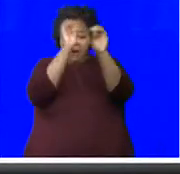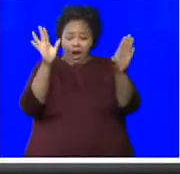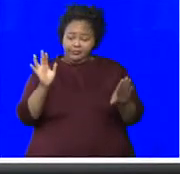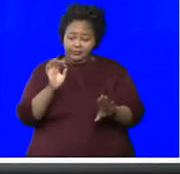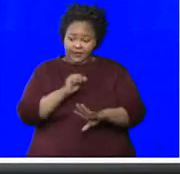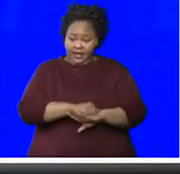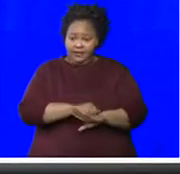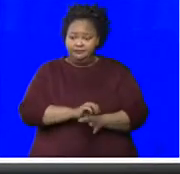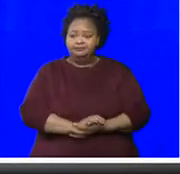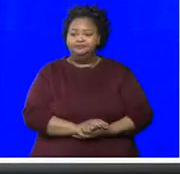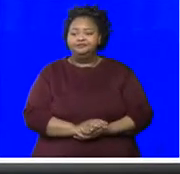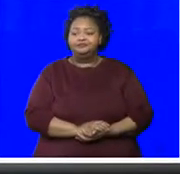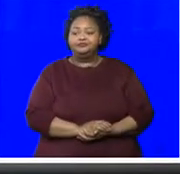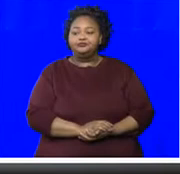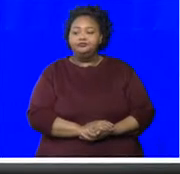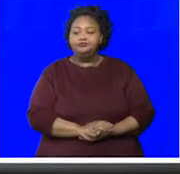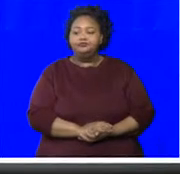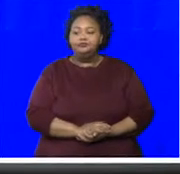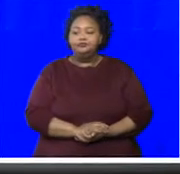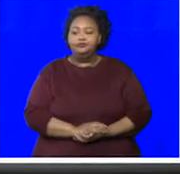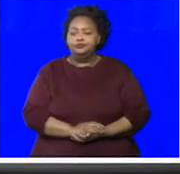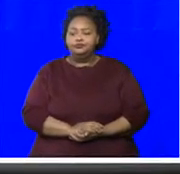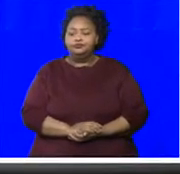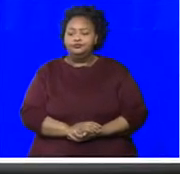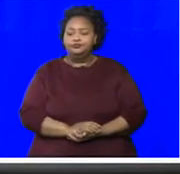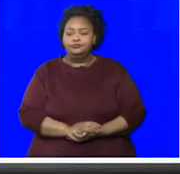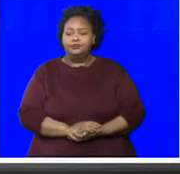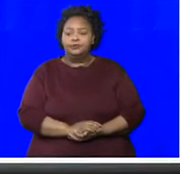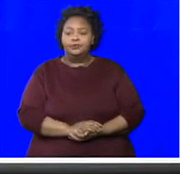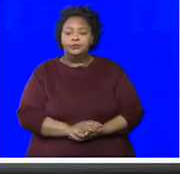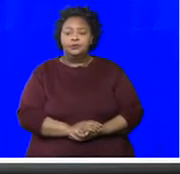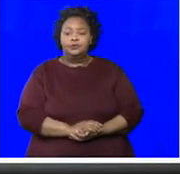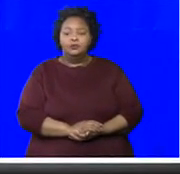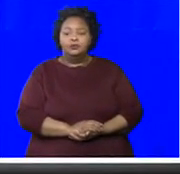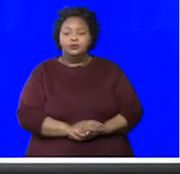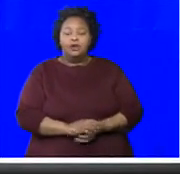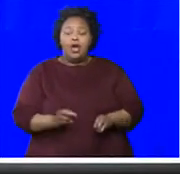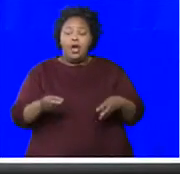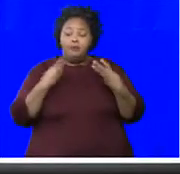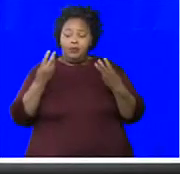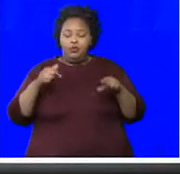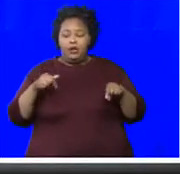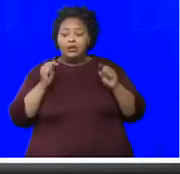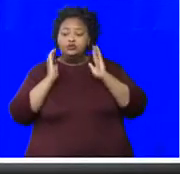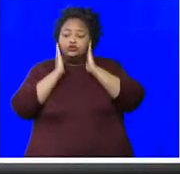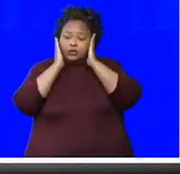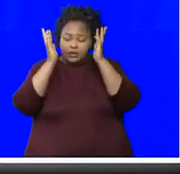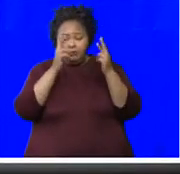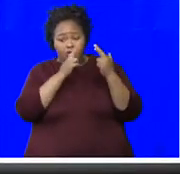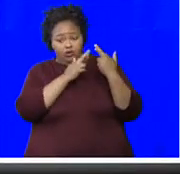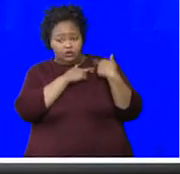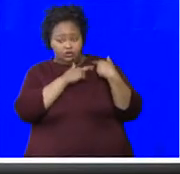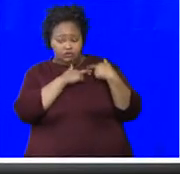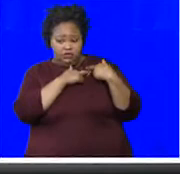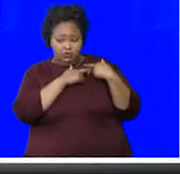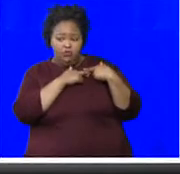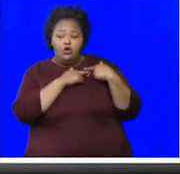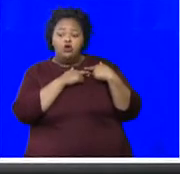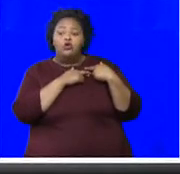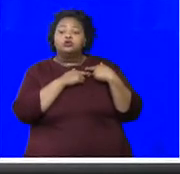atabe anelugalelo lelikhulu ekukhetheni ngokuthi ngubani lomunye loyophefoma